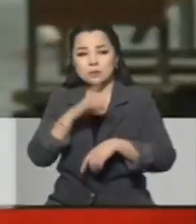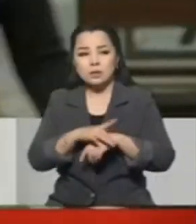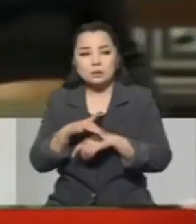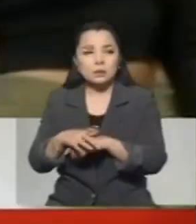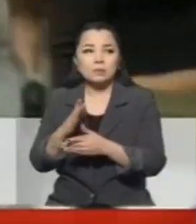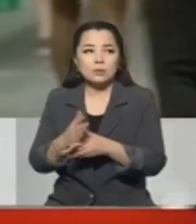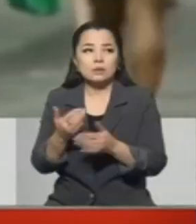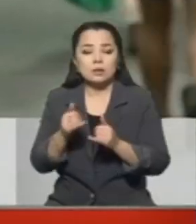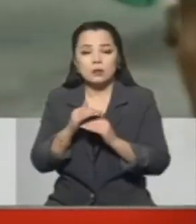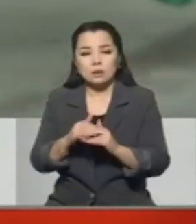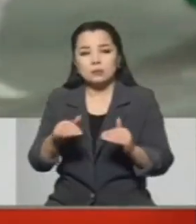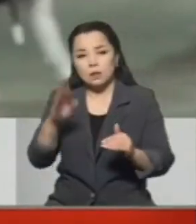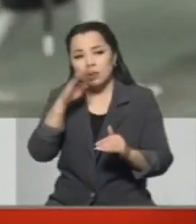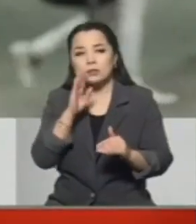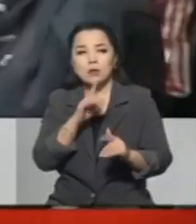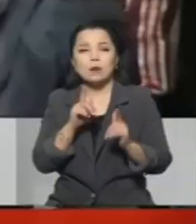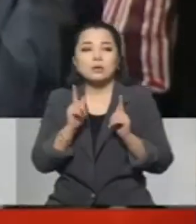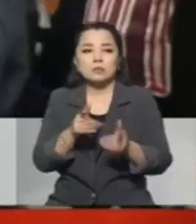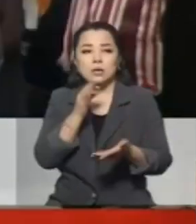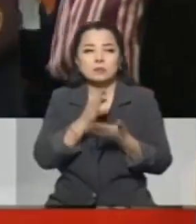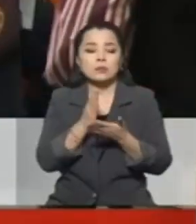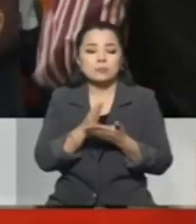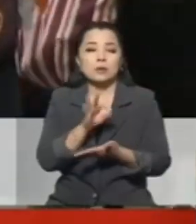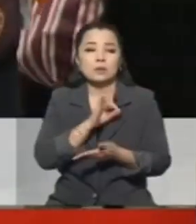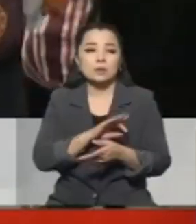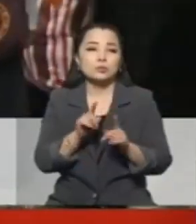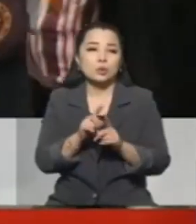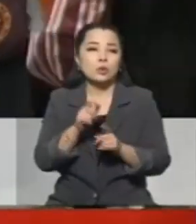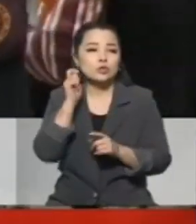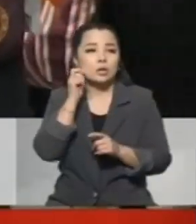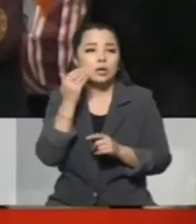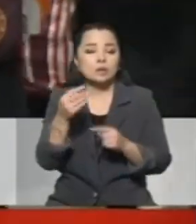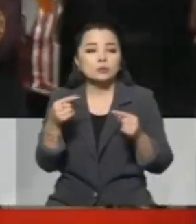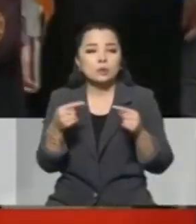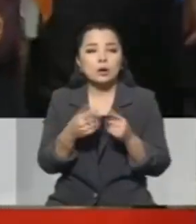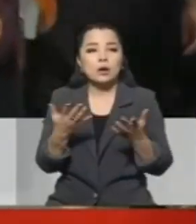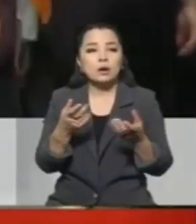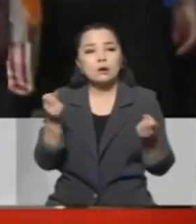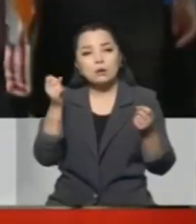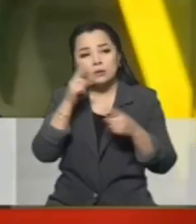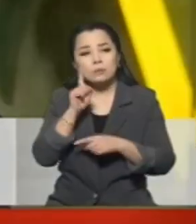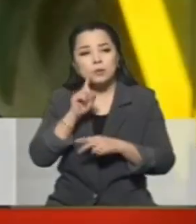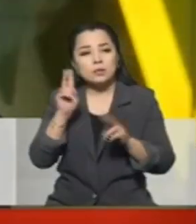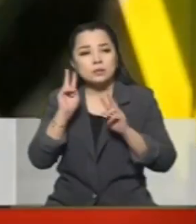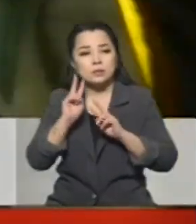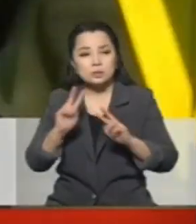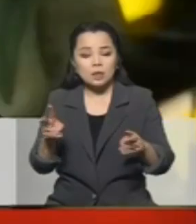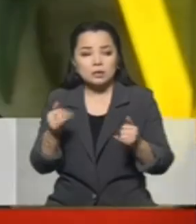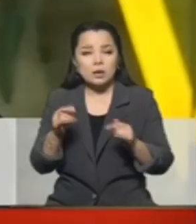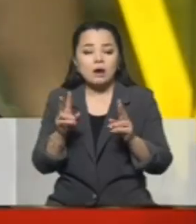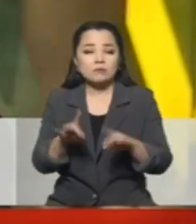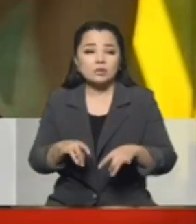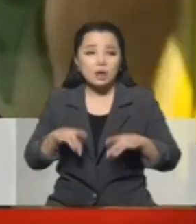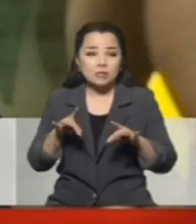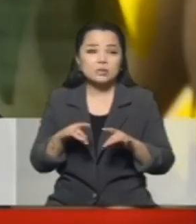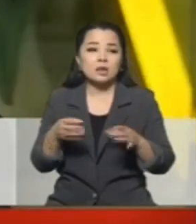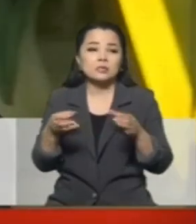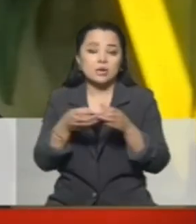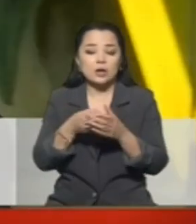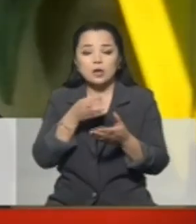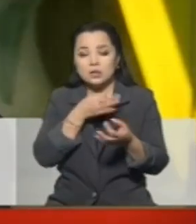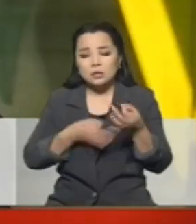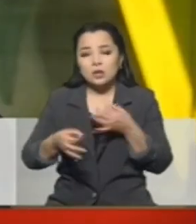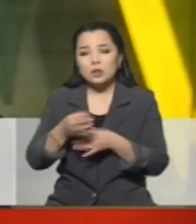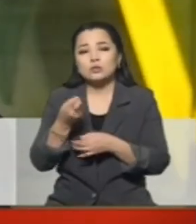билікпен бірге ата-аналардың көбі қолдады. Дегенмен пайдаланушының жасы нақты қалай анықталатын әзірге белгісіз. Австралия үкіметі алдағы